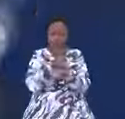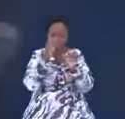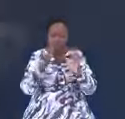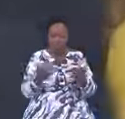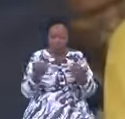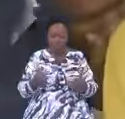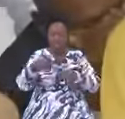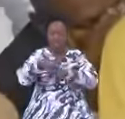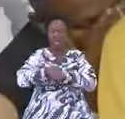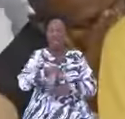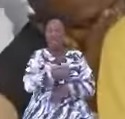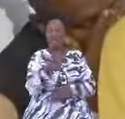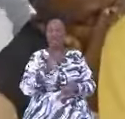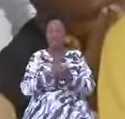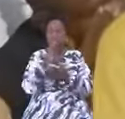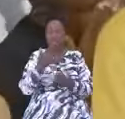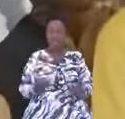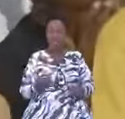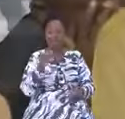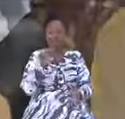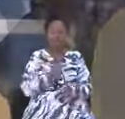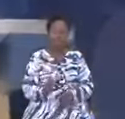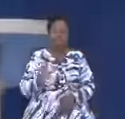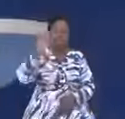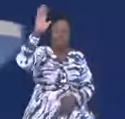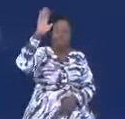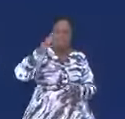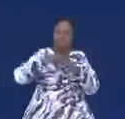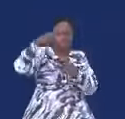et lève toi là où tu es